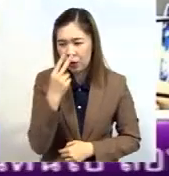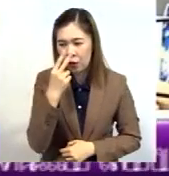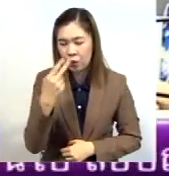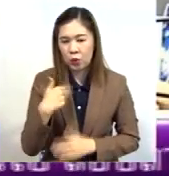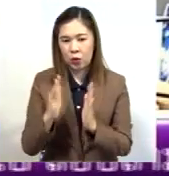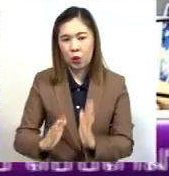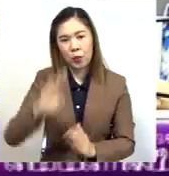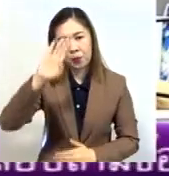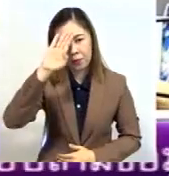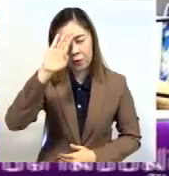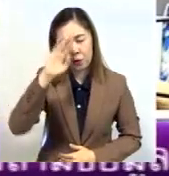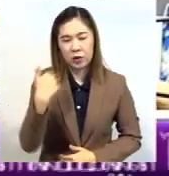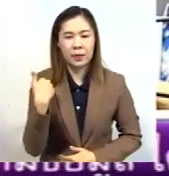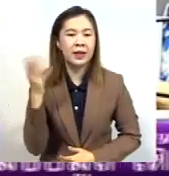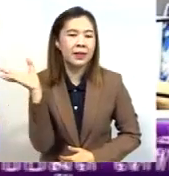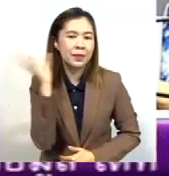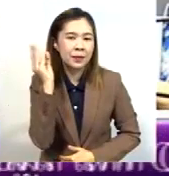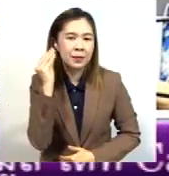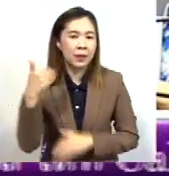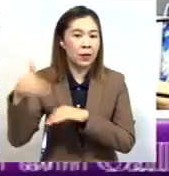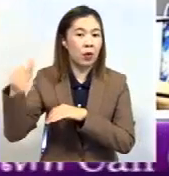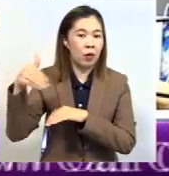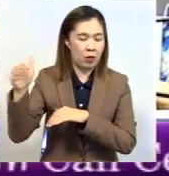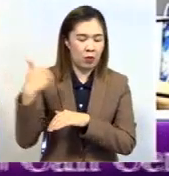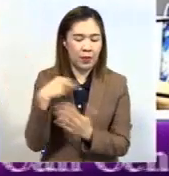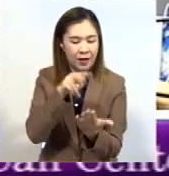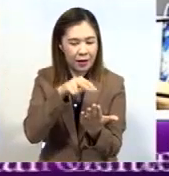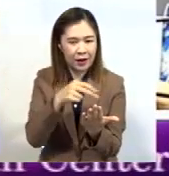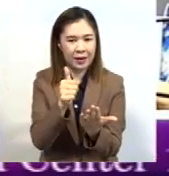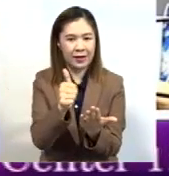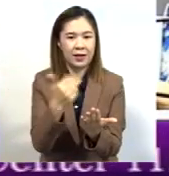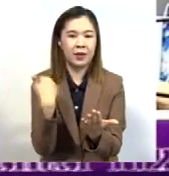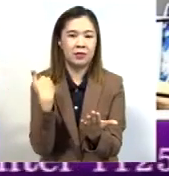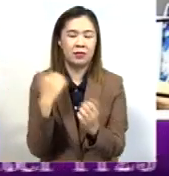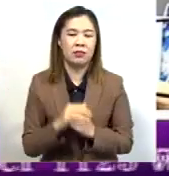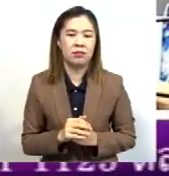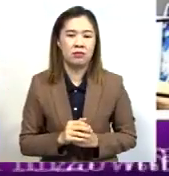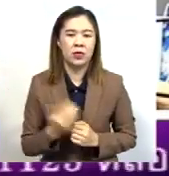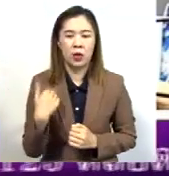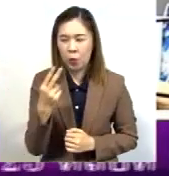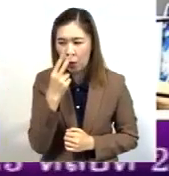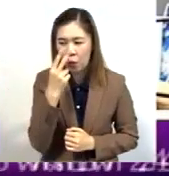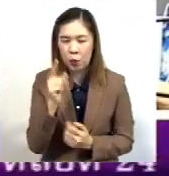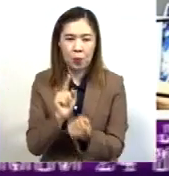ยนะเราลองไปอ่านข่าวดูเด็ดในต่างประเทศที่เราสแกนกันเนี่ยส่วนใหญ่ก็ไม่เจอนะก็ไปเจอที่โรงพยาบ